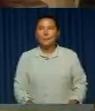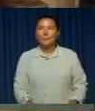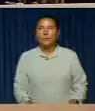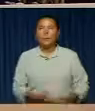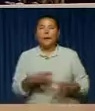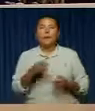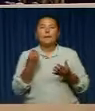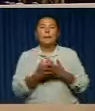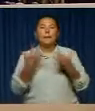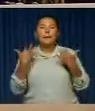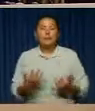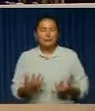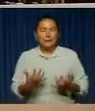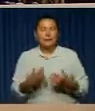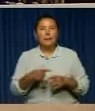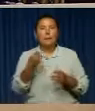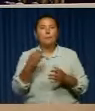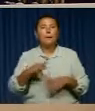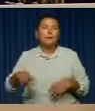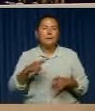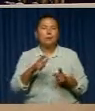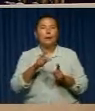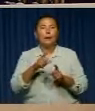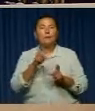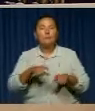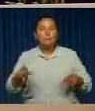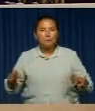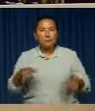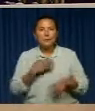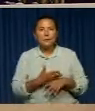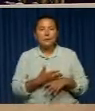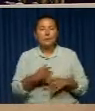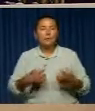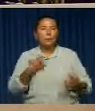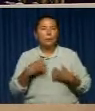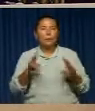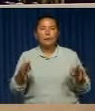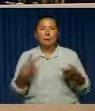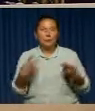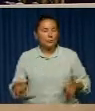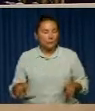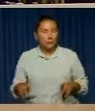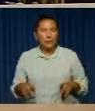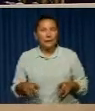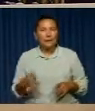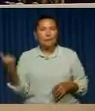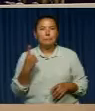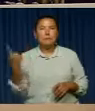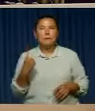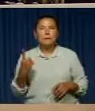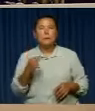Құрметті маңғыстаулықтар, ағайындар, бауырлар, біріншіден бұл індеттен қорқудың ешқандай қажеті жоқ. Біріншіден